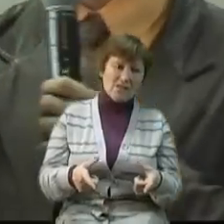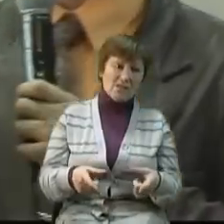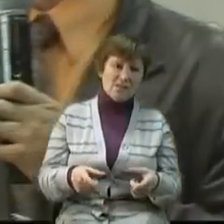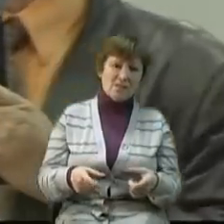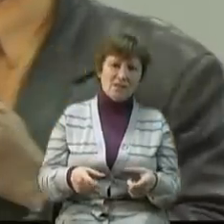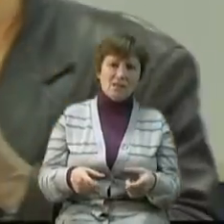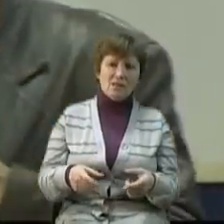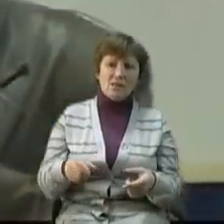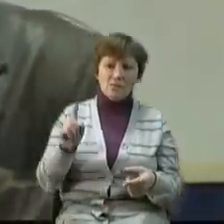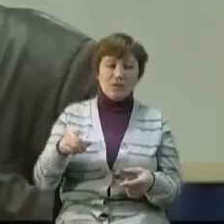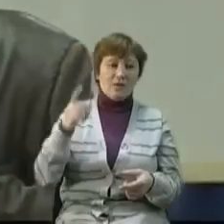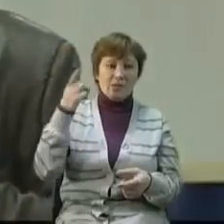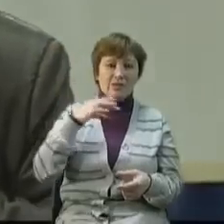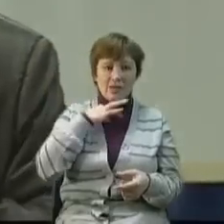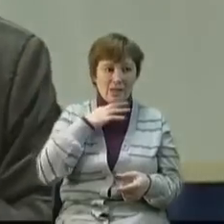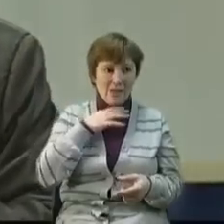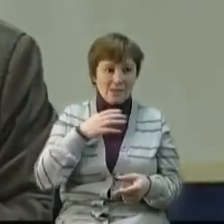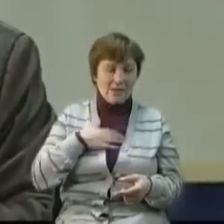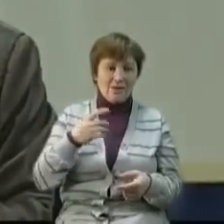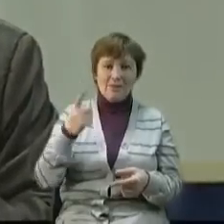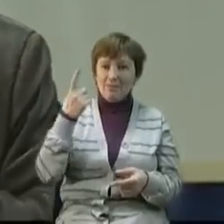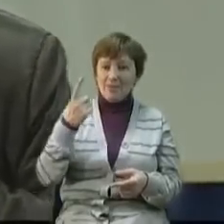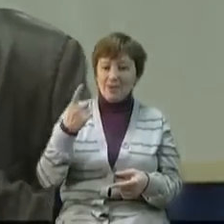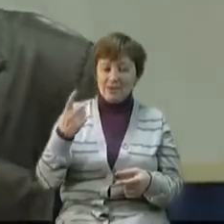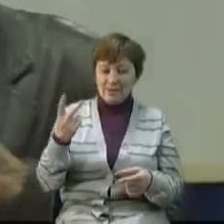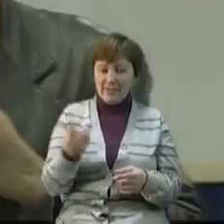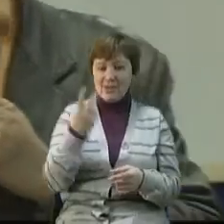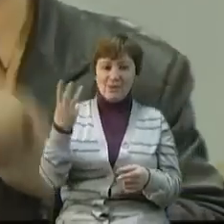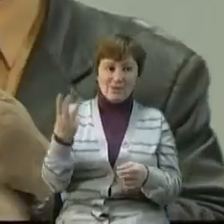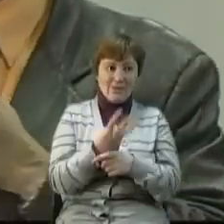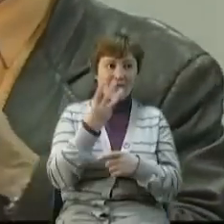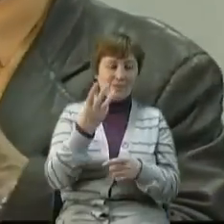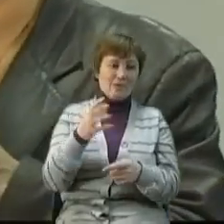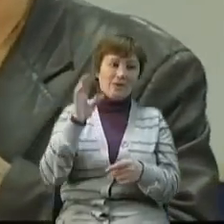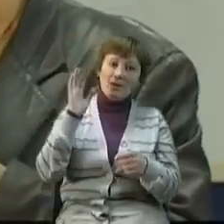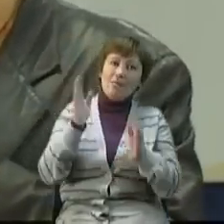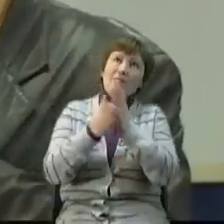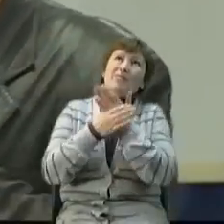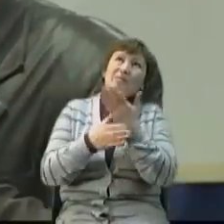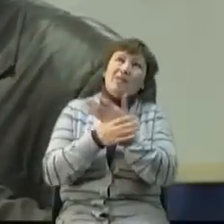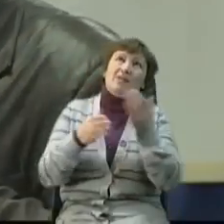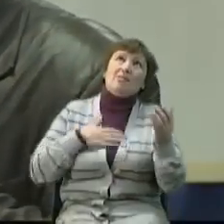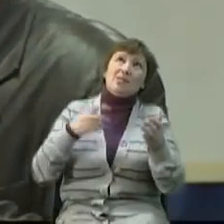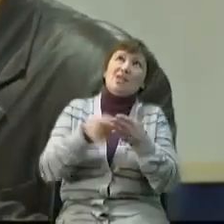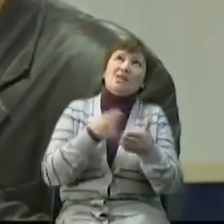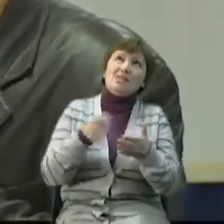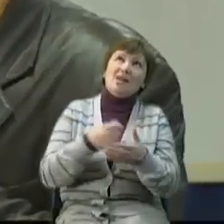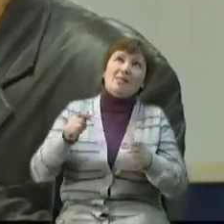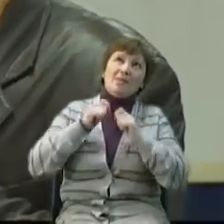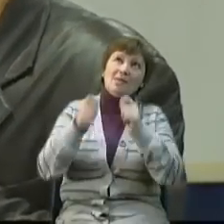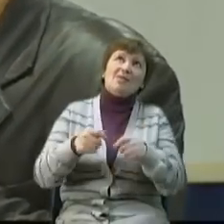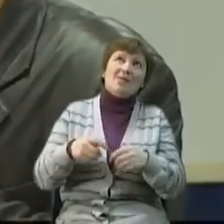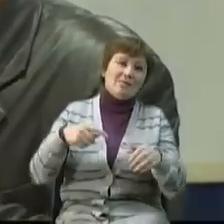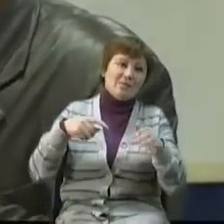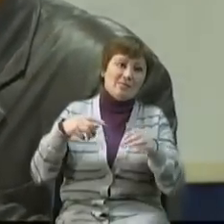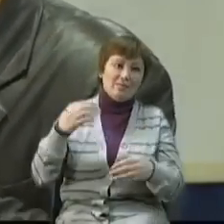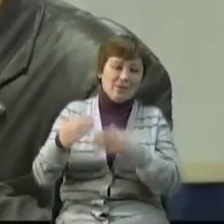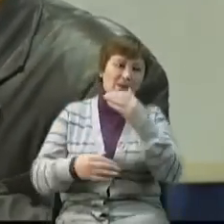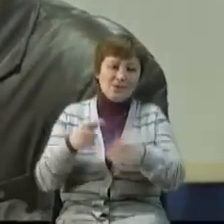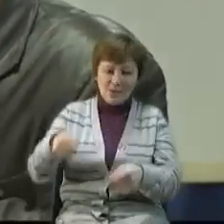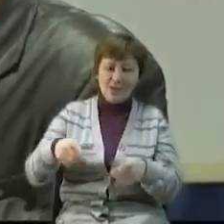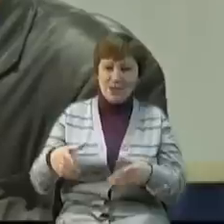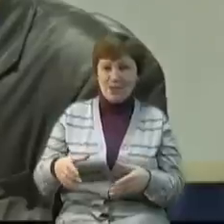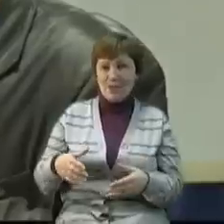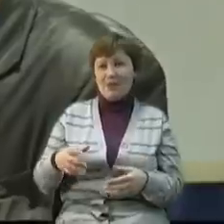третий, помоги мне сдать экзамены, помоги мне пройти, я хочу быть побеждающим. Бог хочет